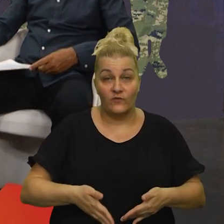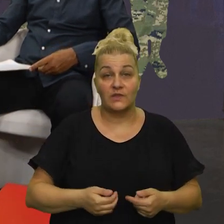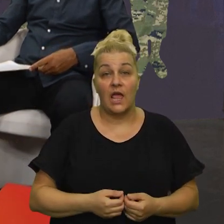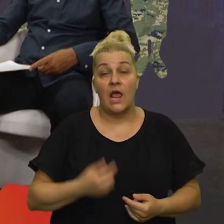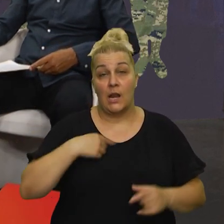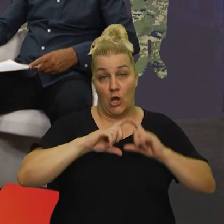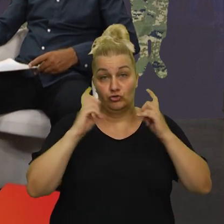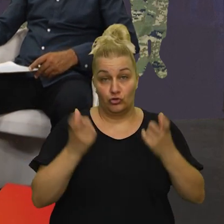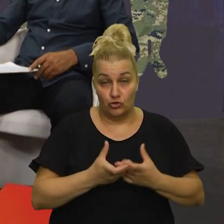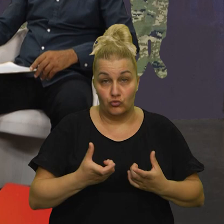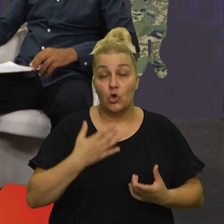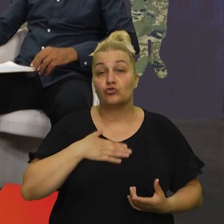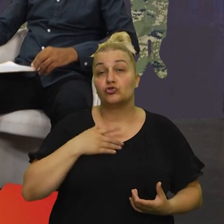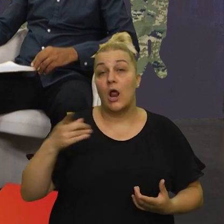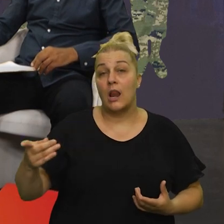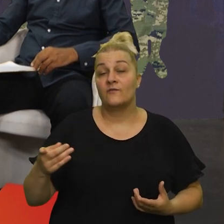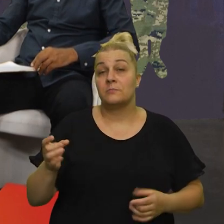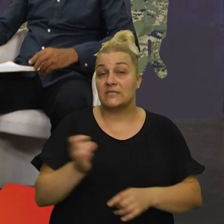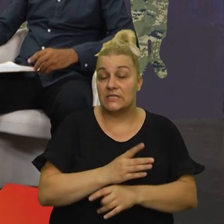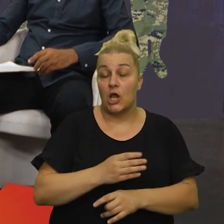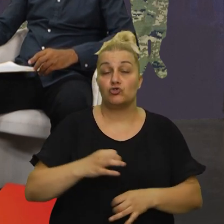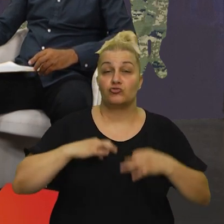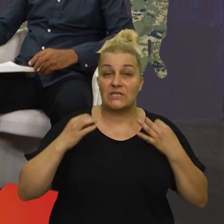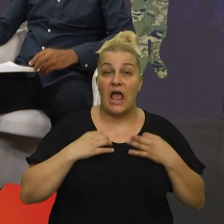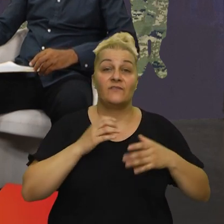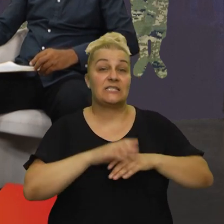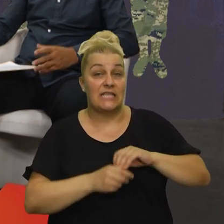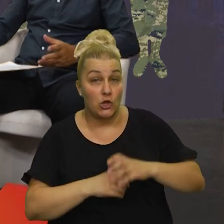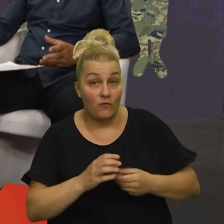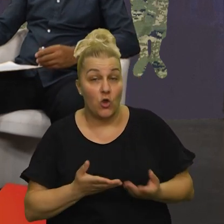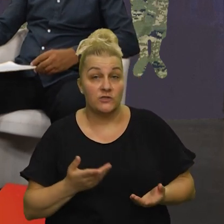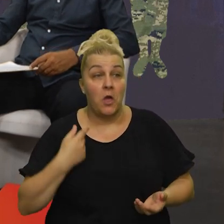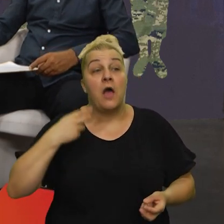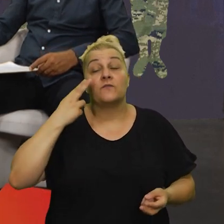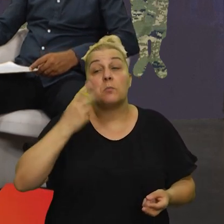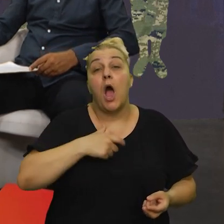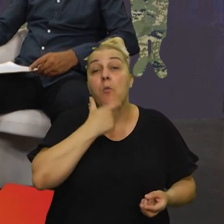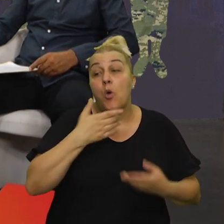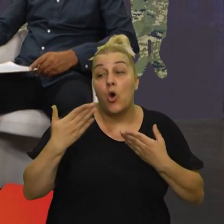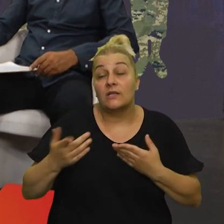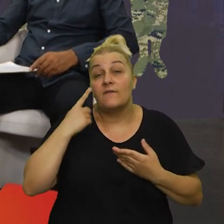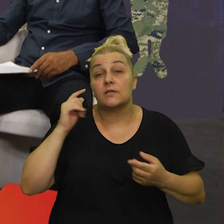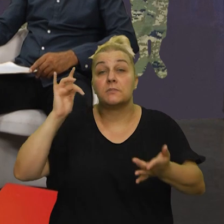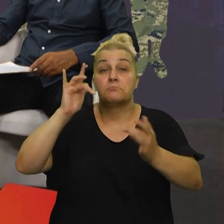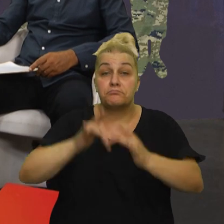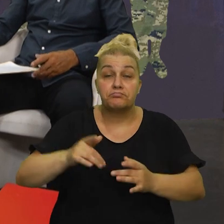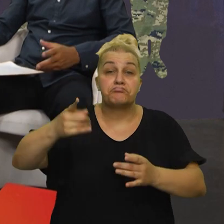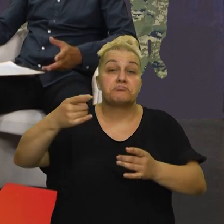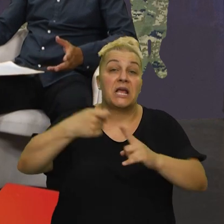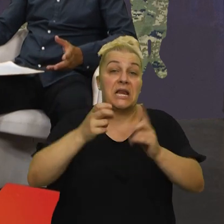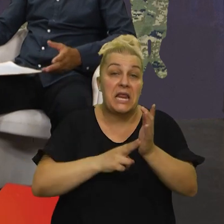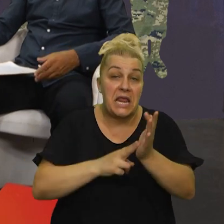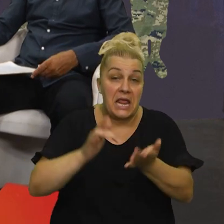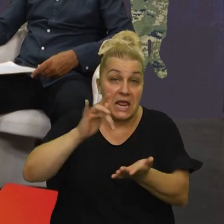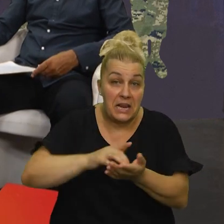našeg studija. Želimo vam sreću, zdravlje, zadovoljstvo. Vidjet ćemo se, ako Bog da, zdravlja i u Kninu i u Vukovaru, dogodine